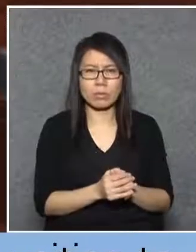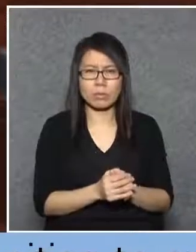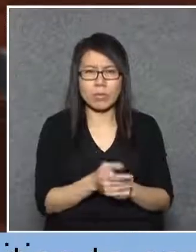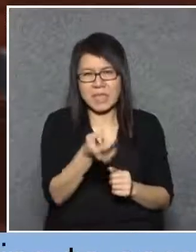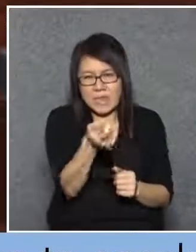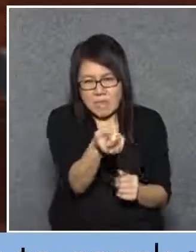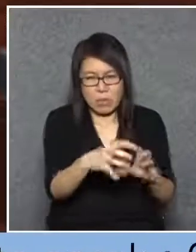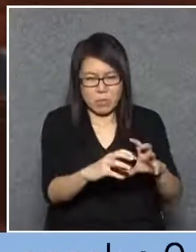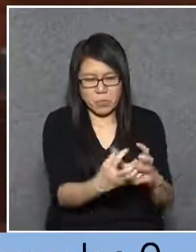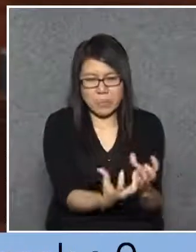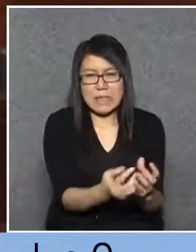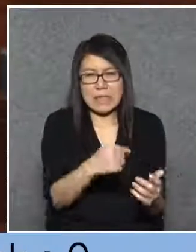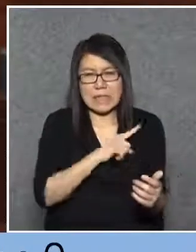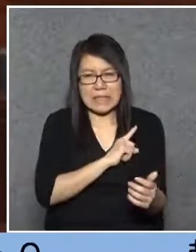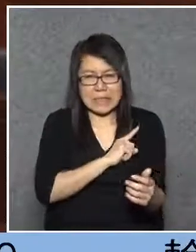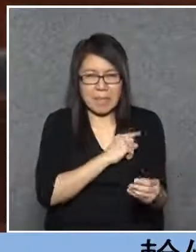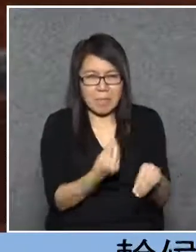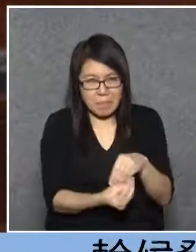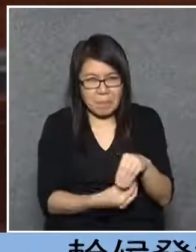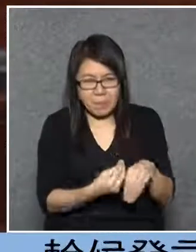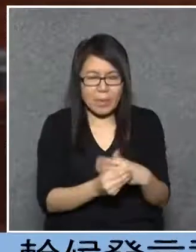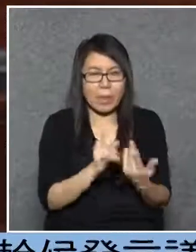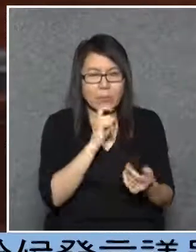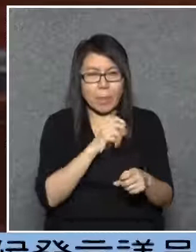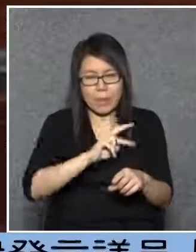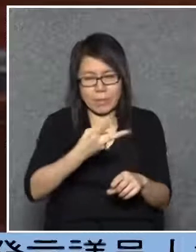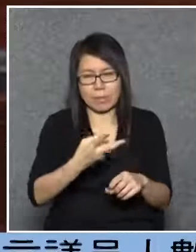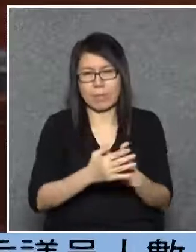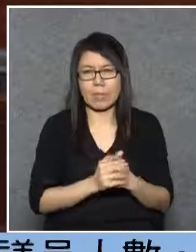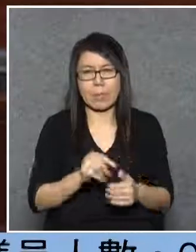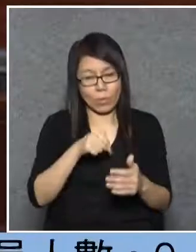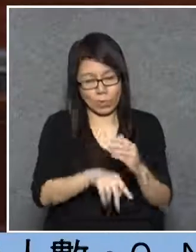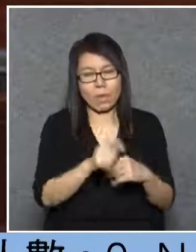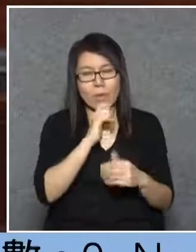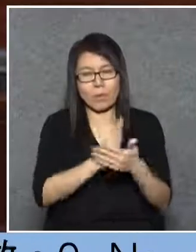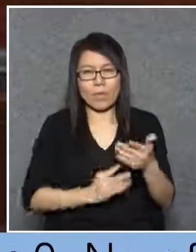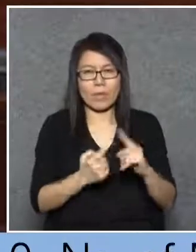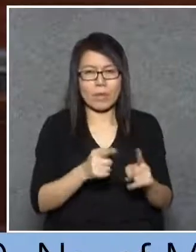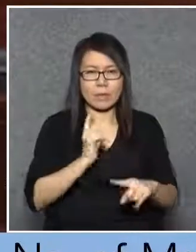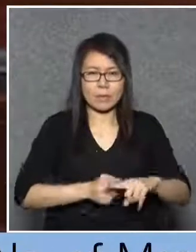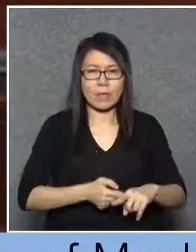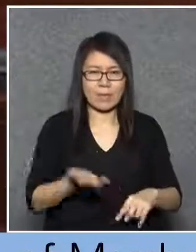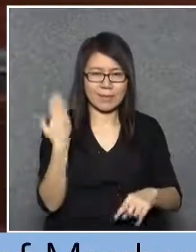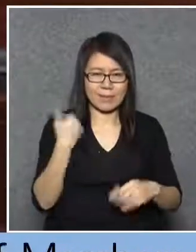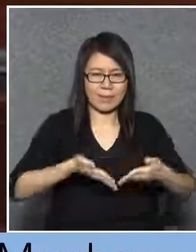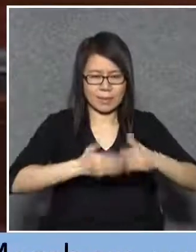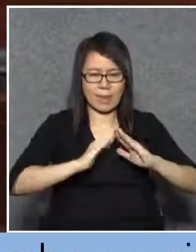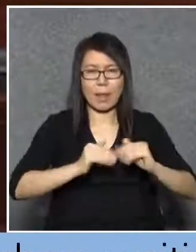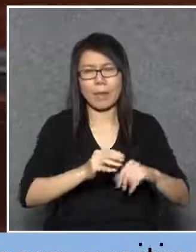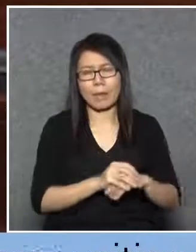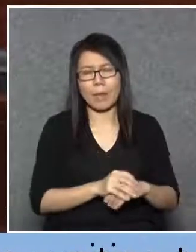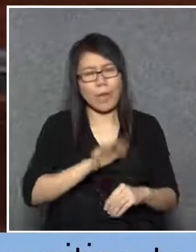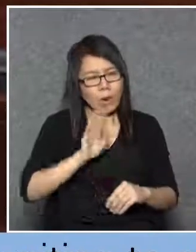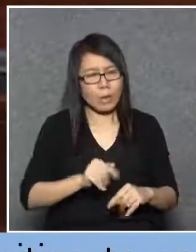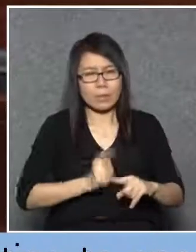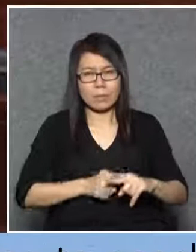子的產品，當然不排除裡面有些人當初成立的時候，或者一